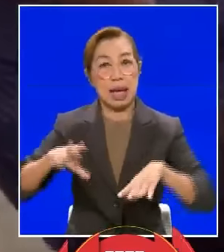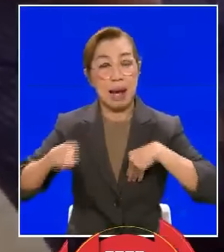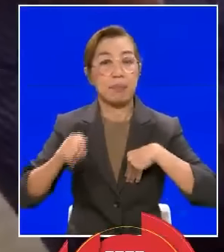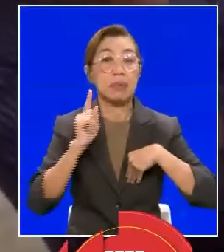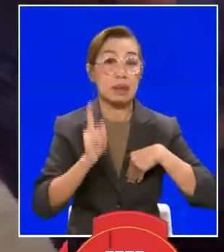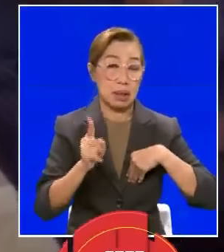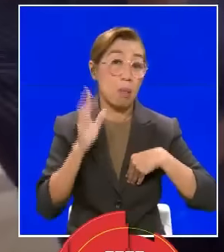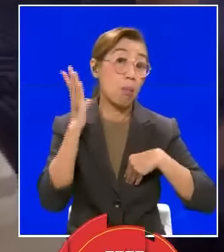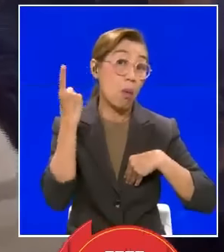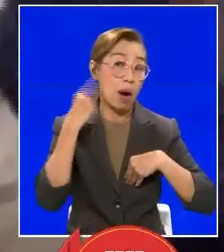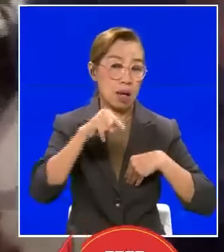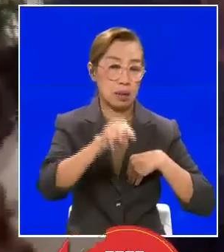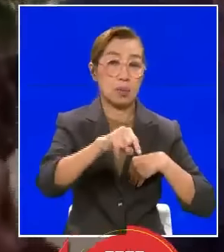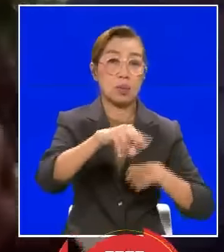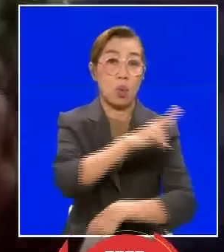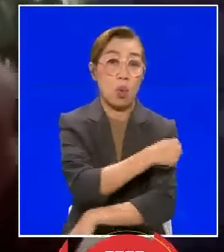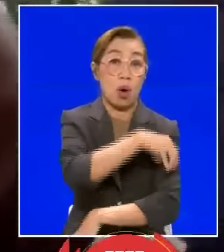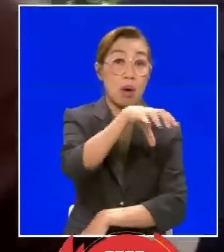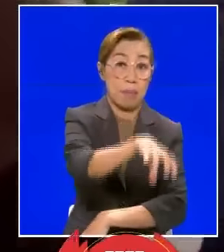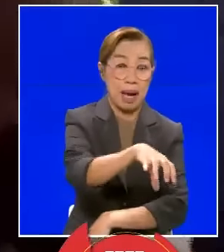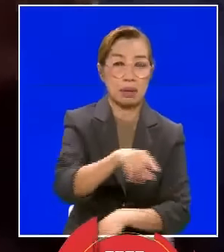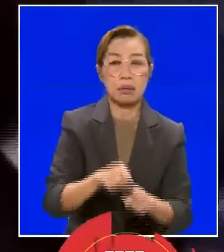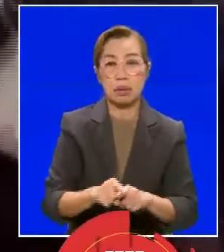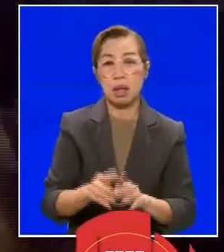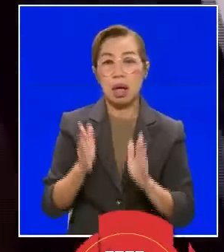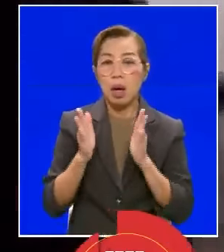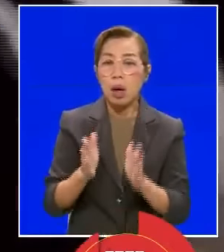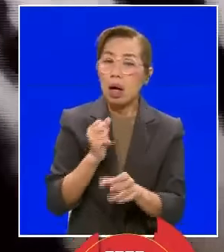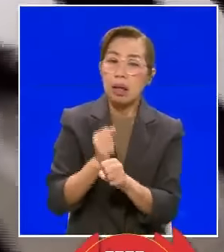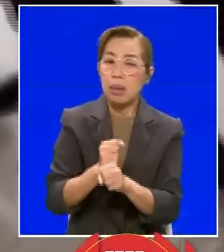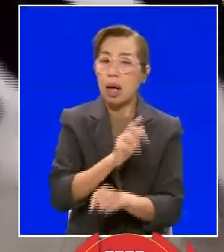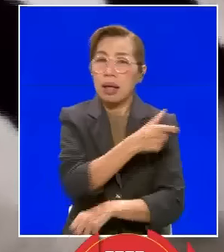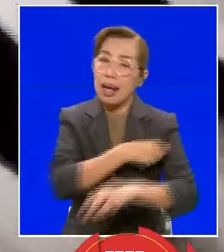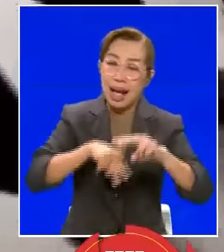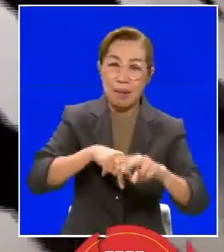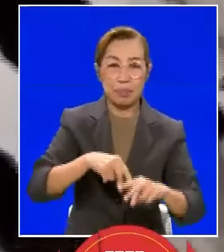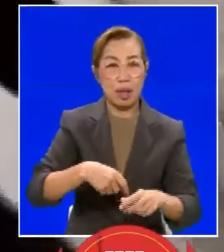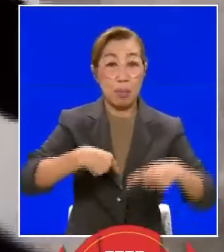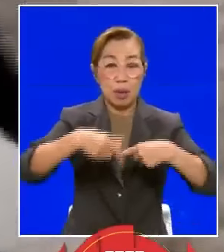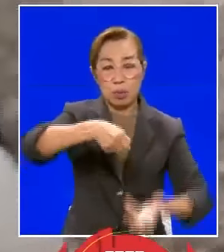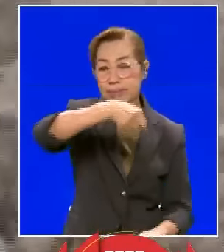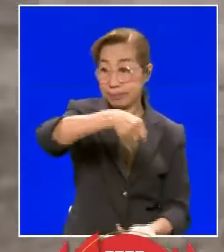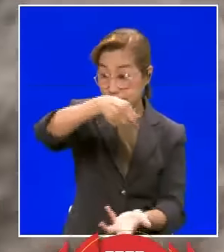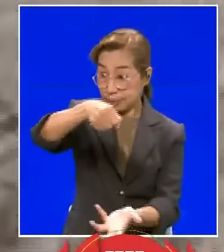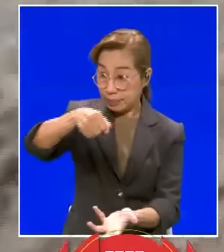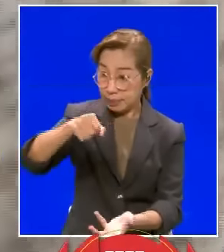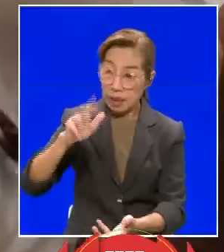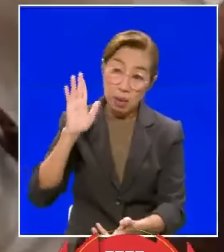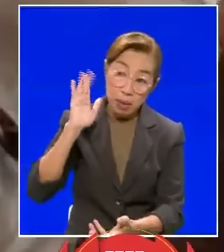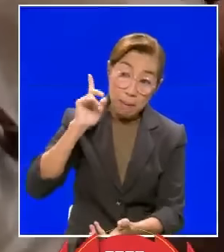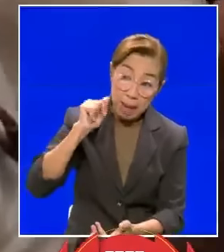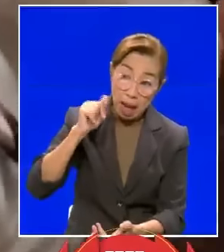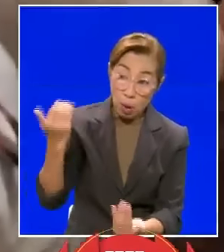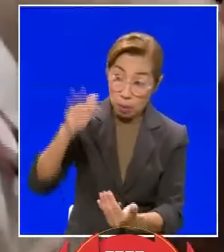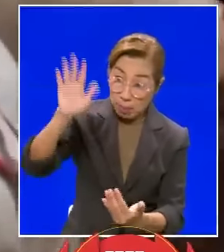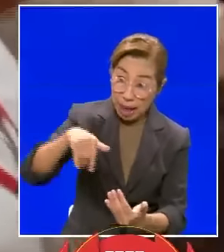าระหว่างที่เจ้าหน้าที่เขามีการหยิบถุงมาให้แล้วเขาก็เทของออกมาแบบนี้มันก็เจอถุงซิปล็อกขนาดเล็กอย่างที่บอกกันไปมีไฟ